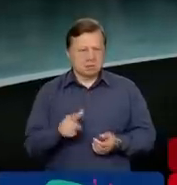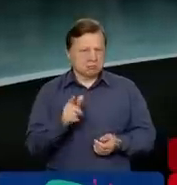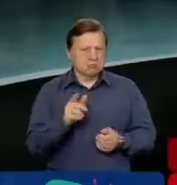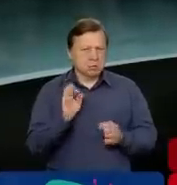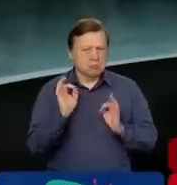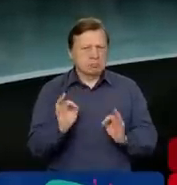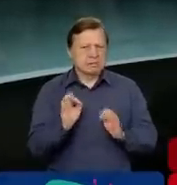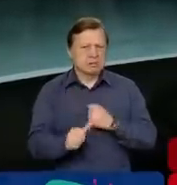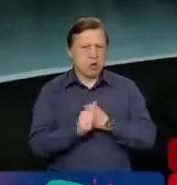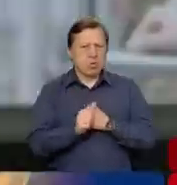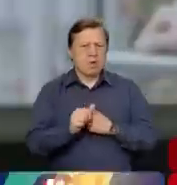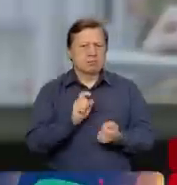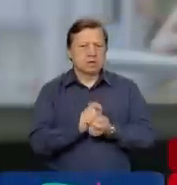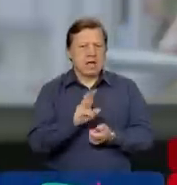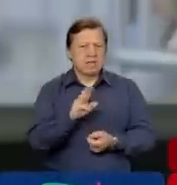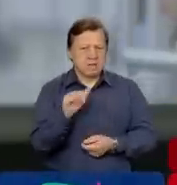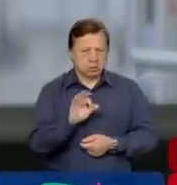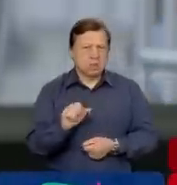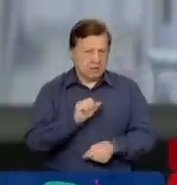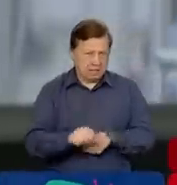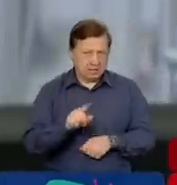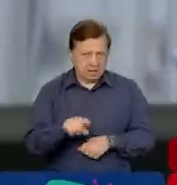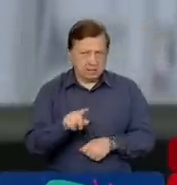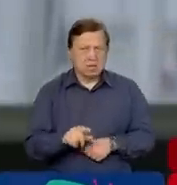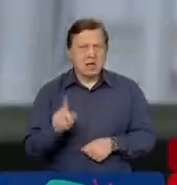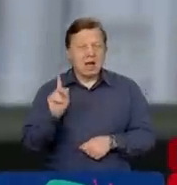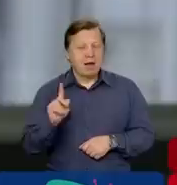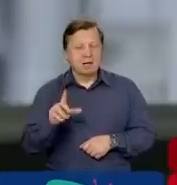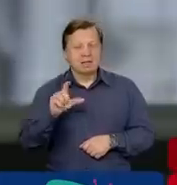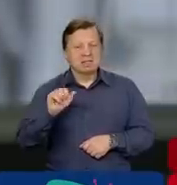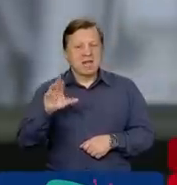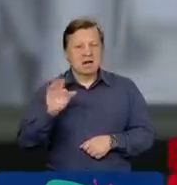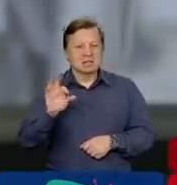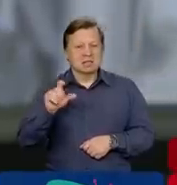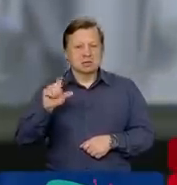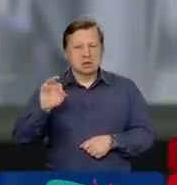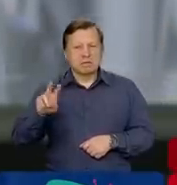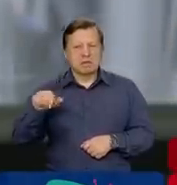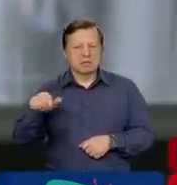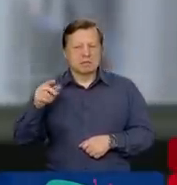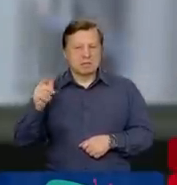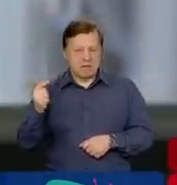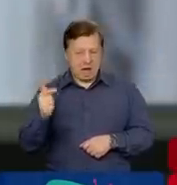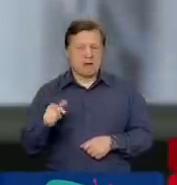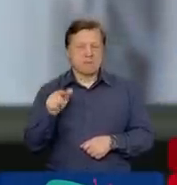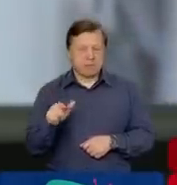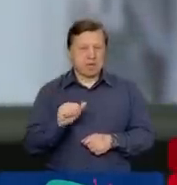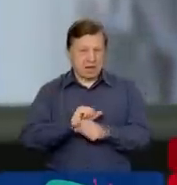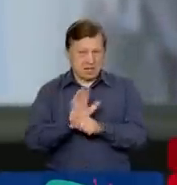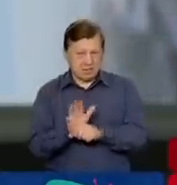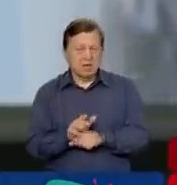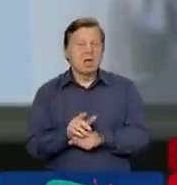działaniem antywirusowym. W tej chwili w stosunku do wirusa SARS-CoV-2 jest kilka takich leków, które są stosowane w